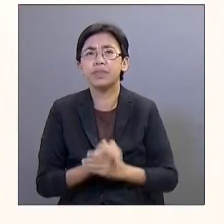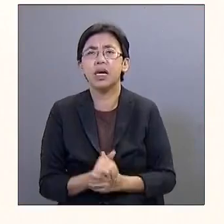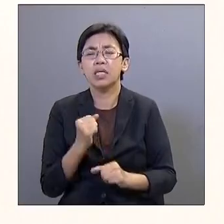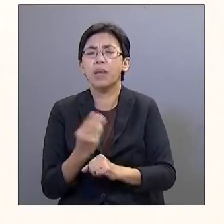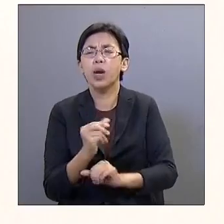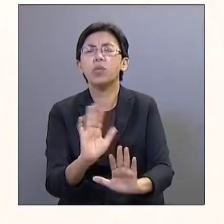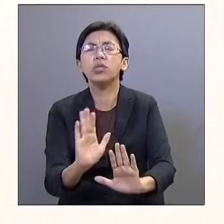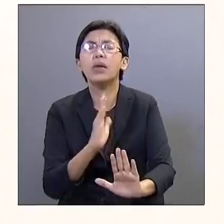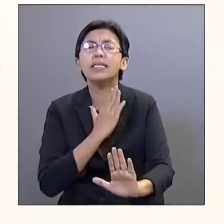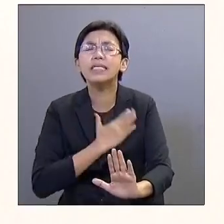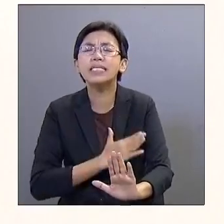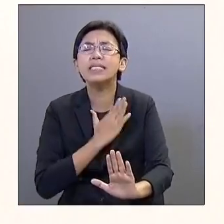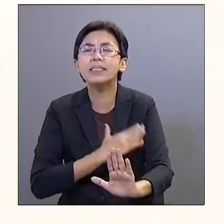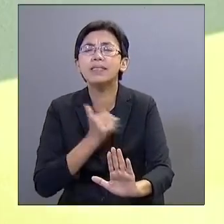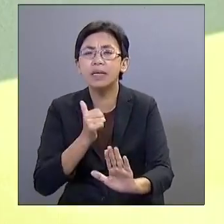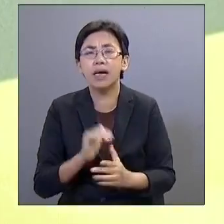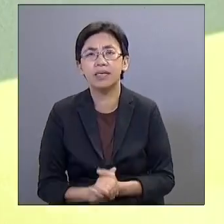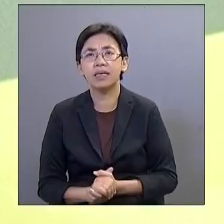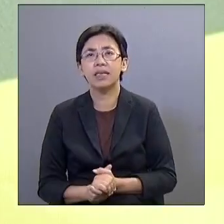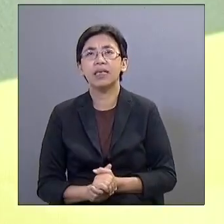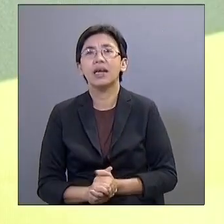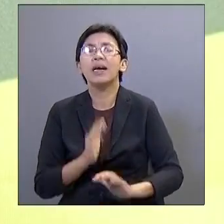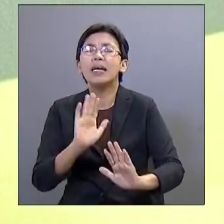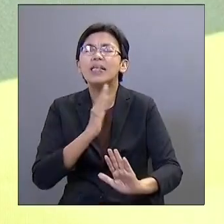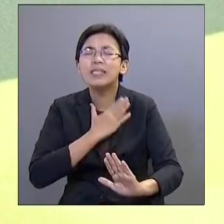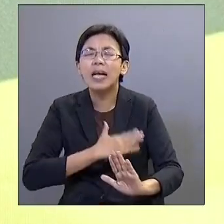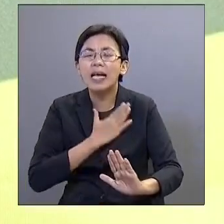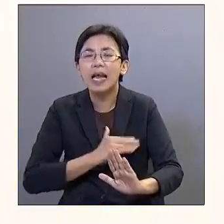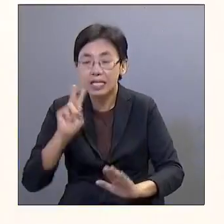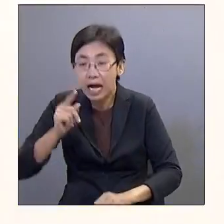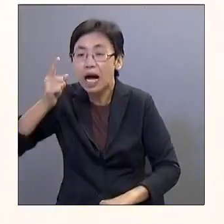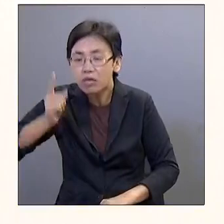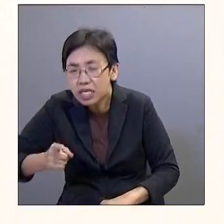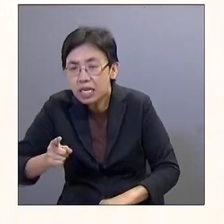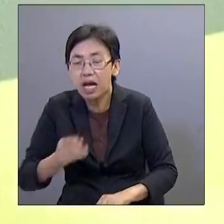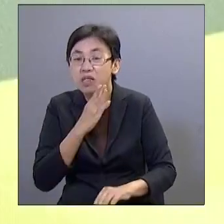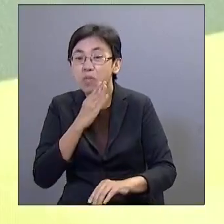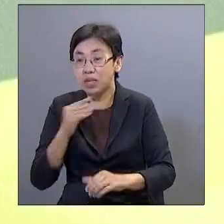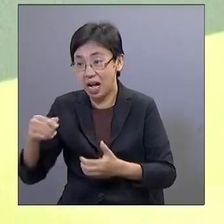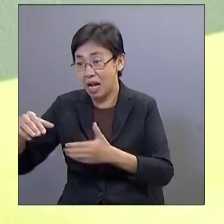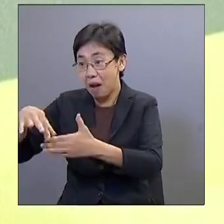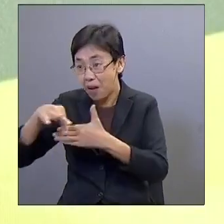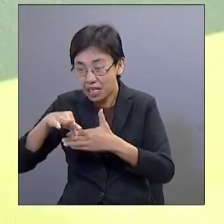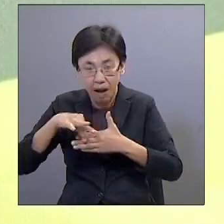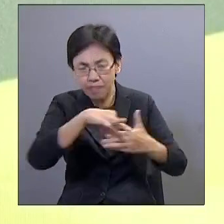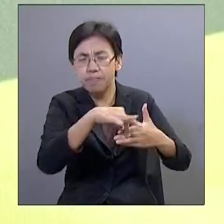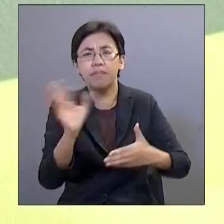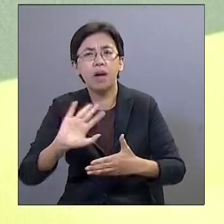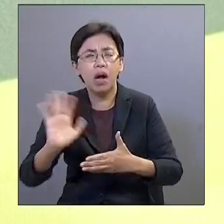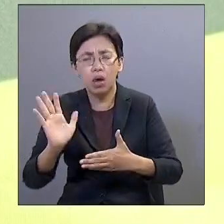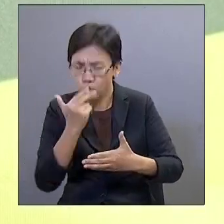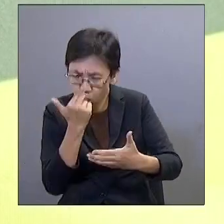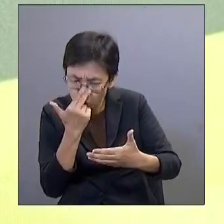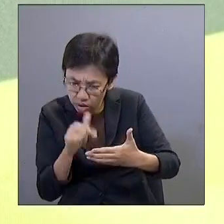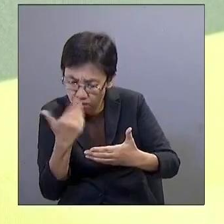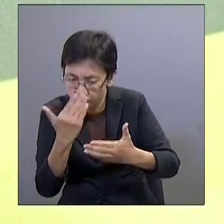ช้าสักหน่อยนะชมพู่เนา ะสโลบัสชัวร ์ช้าสักหน่อยเช็คก่อนแชร์ เพราะว่าเดี๋ยวนี้เนี่ยต้องบอกว่าผู้สูงอายุว่าข่าวเวลารับ